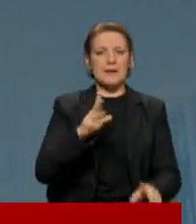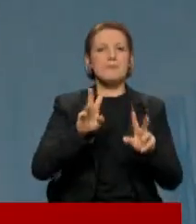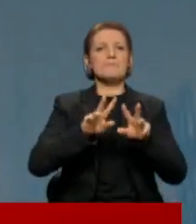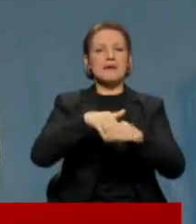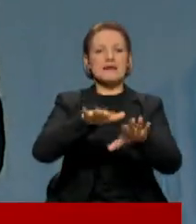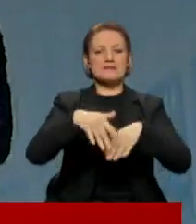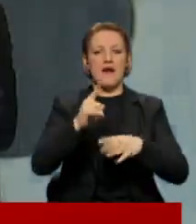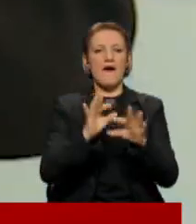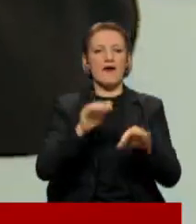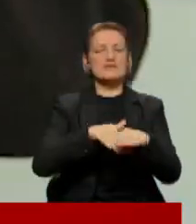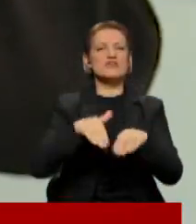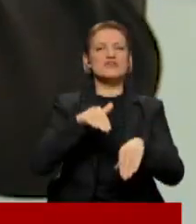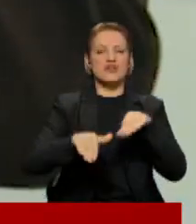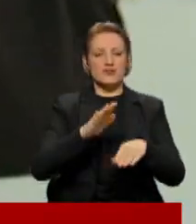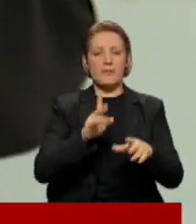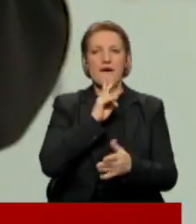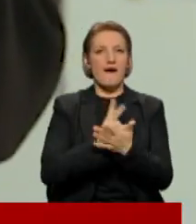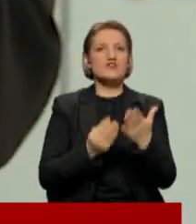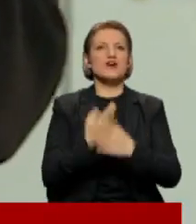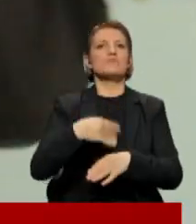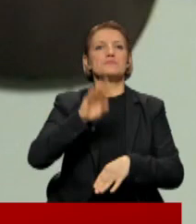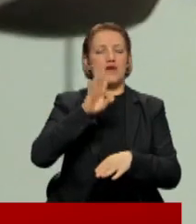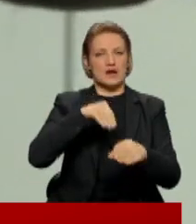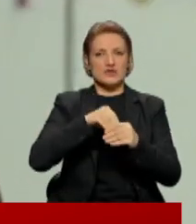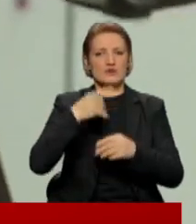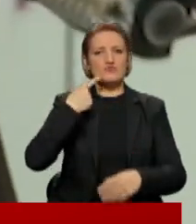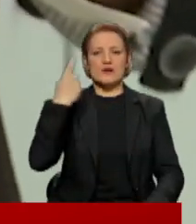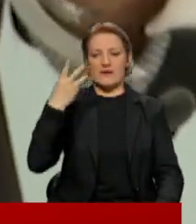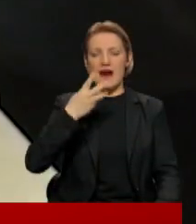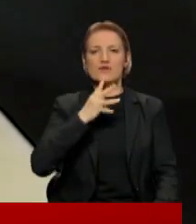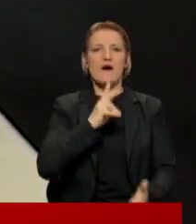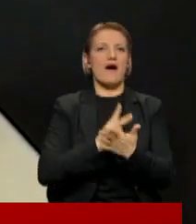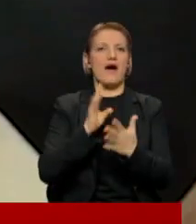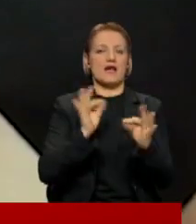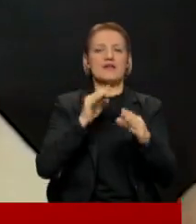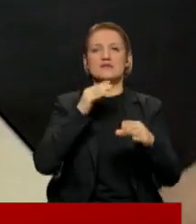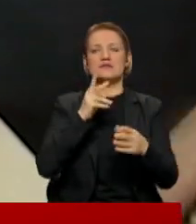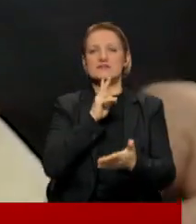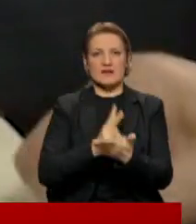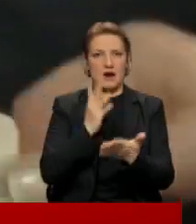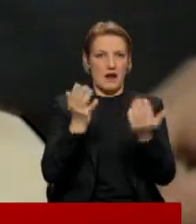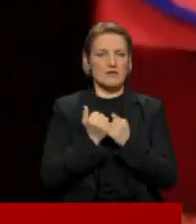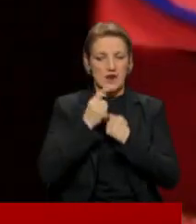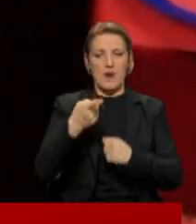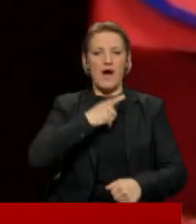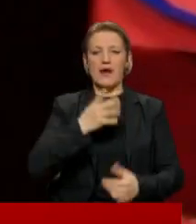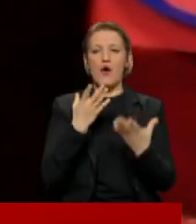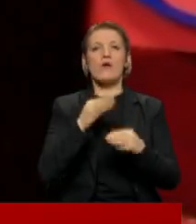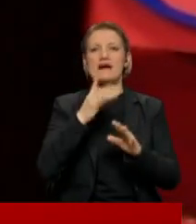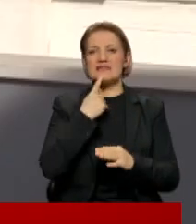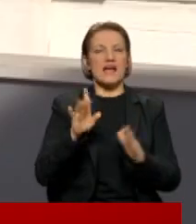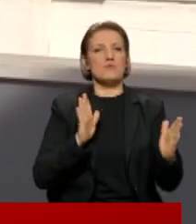adıstan bir Erken seçim kararı çıkartamayacağı için iktidar Cumhurbaşkanı Erdoğan Erken seçim kararı alacak bu durumda aday olamaz diyen